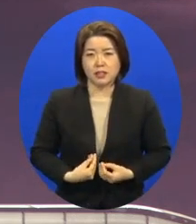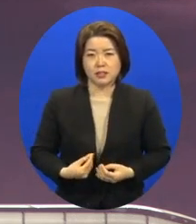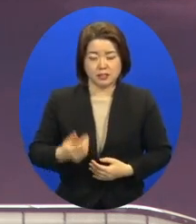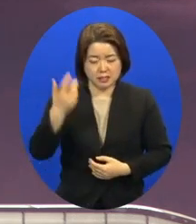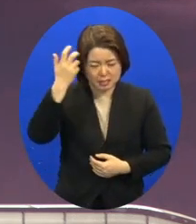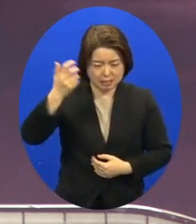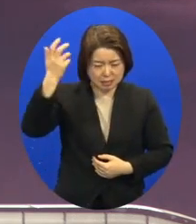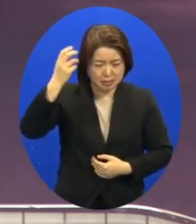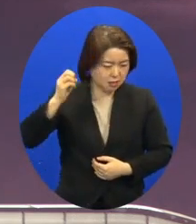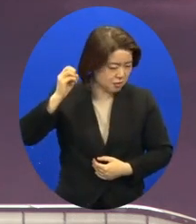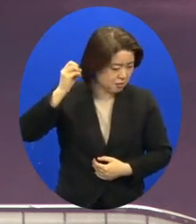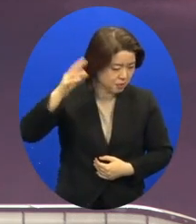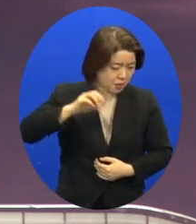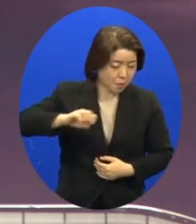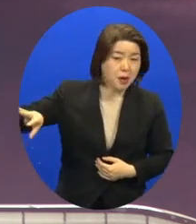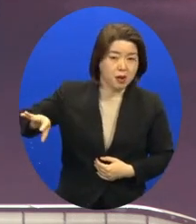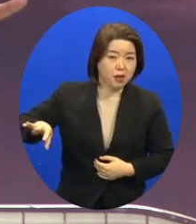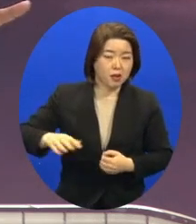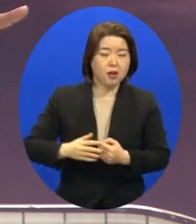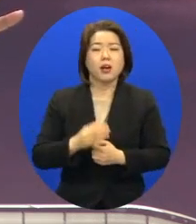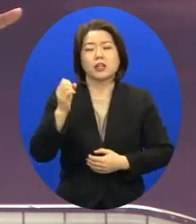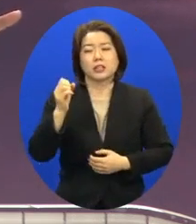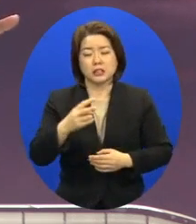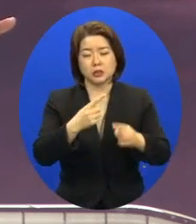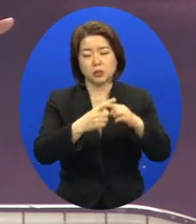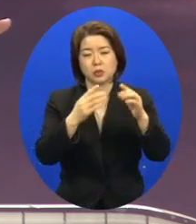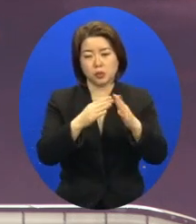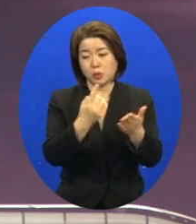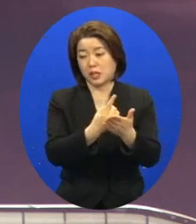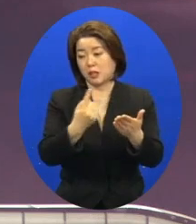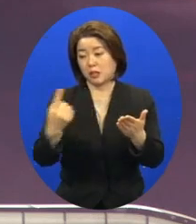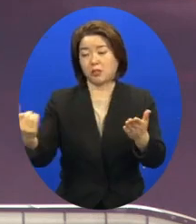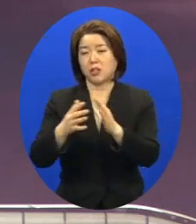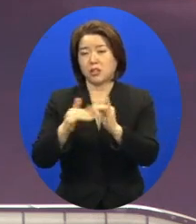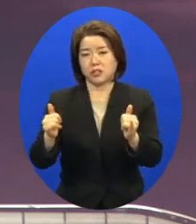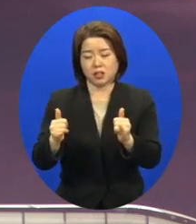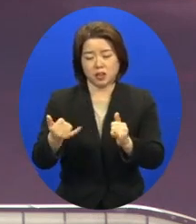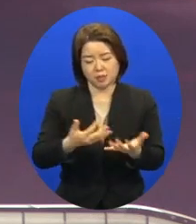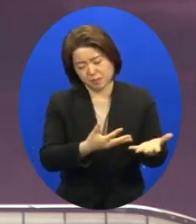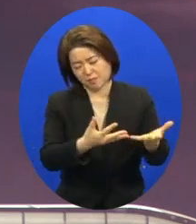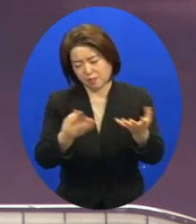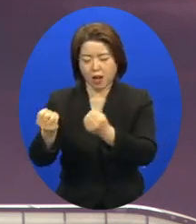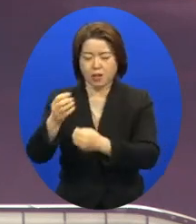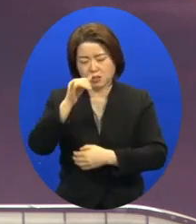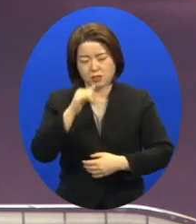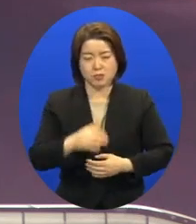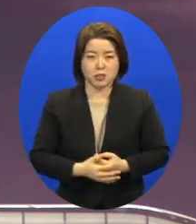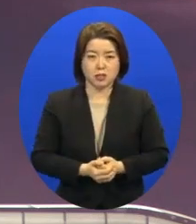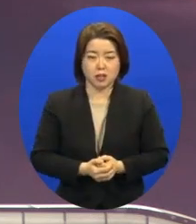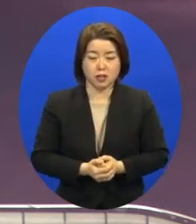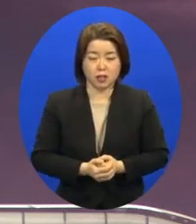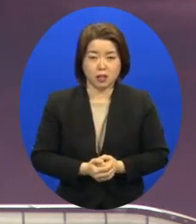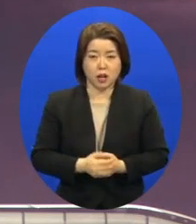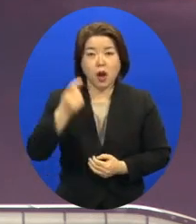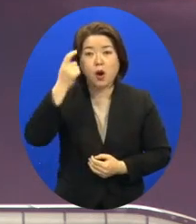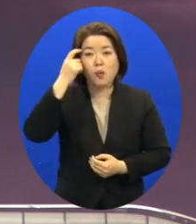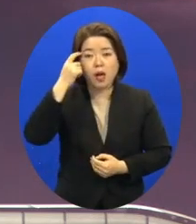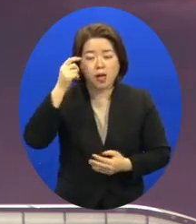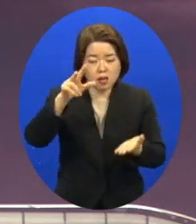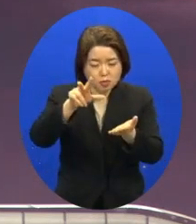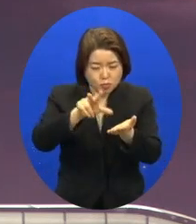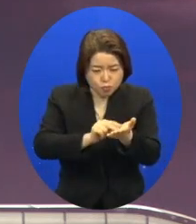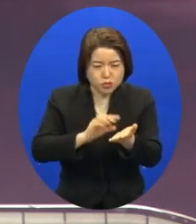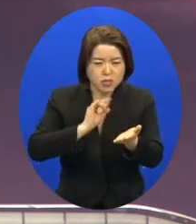영혼을 잃어버리고 그리고 교회를 떠난 사람들 너무너무 많습니다. 문제만 계속 주목하고